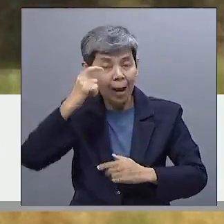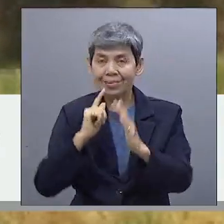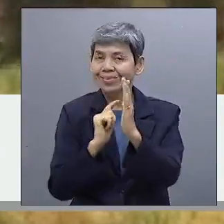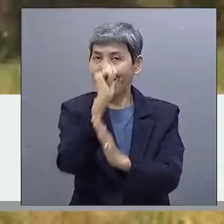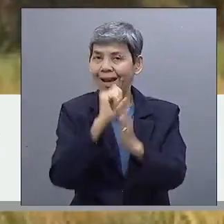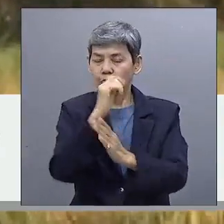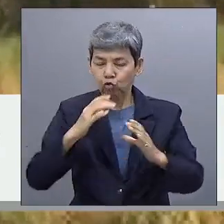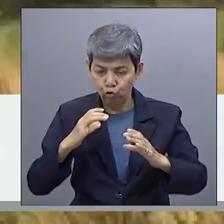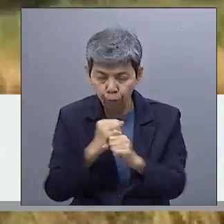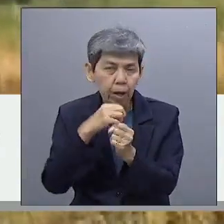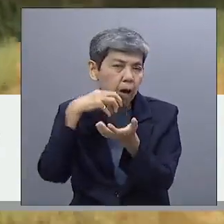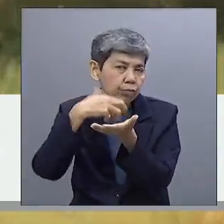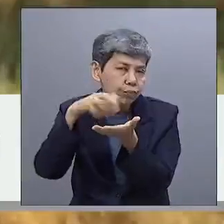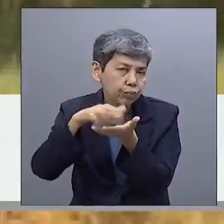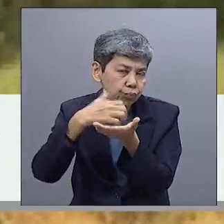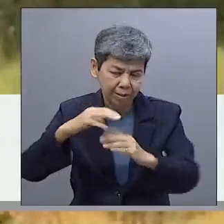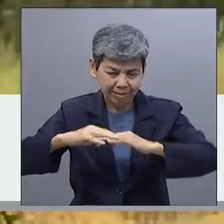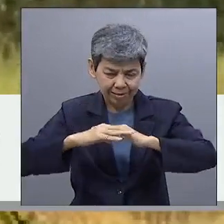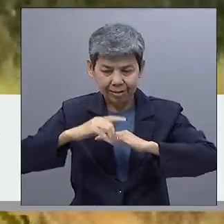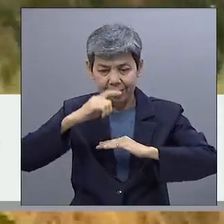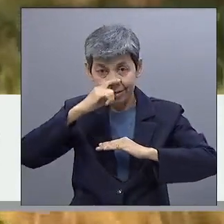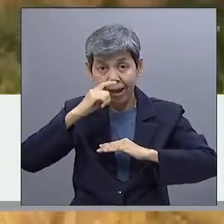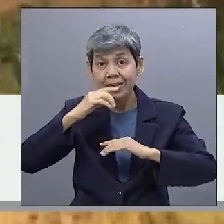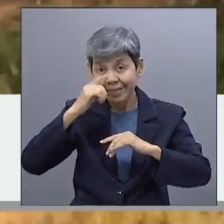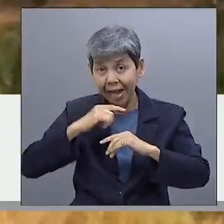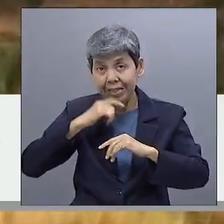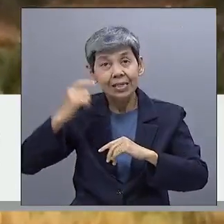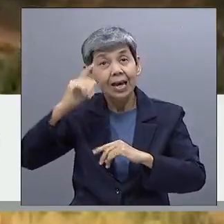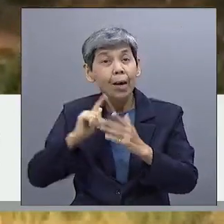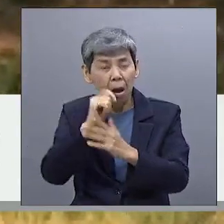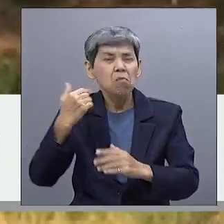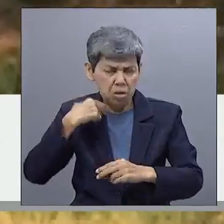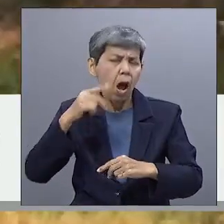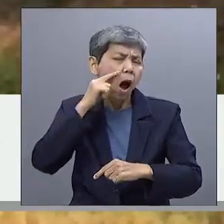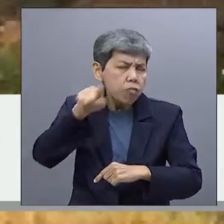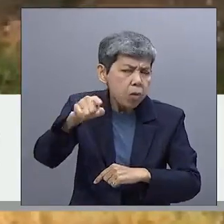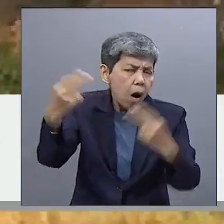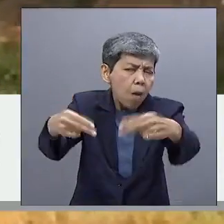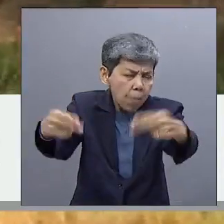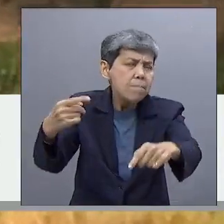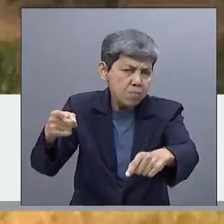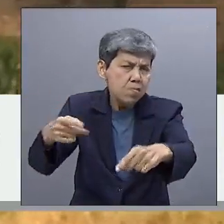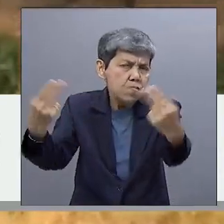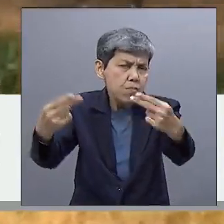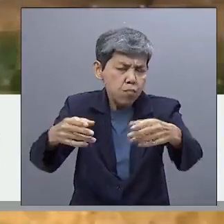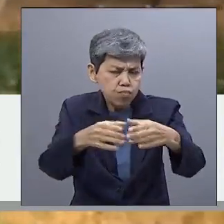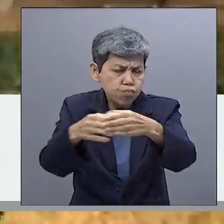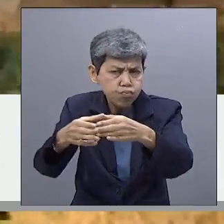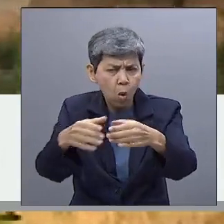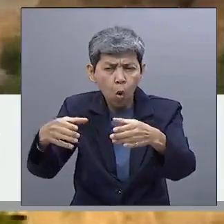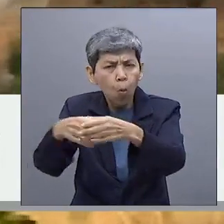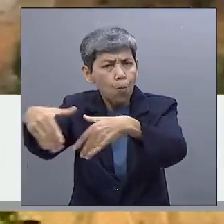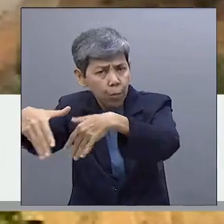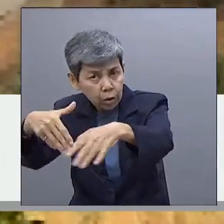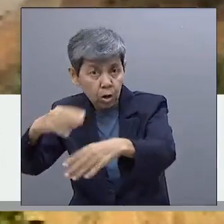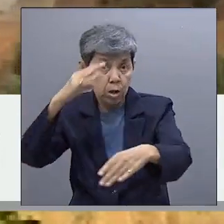สรุปสถานการณ์พื้นที่ชายแดนตากระบุนะคะว่ายังมีการปะทะของกองกำลังพิทักษ์ชายแดนกับกองกำลังชนกลุ่มน้อย